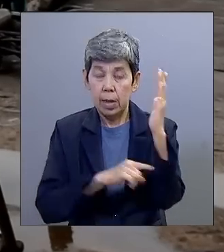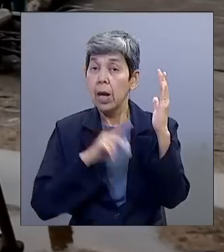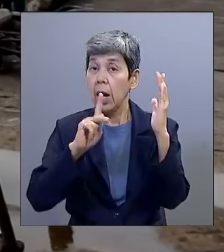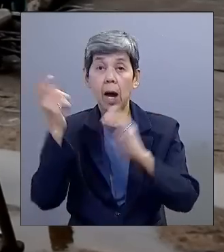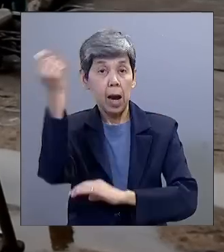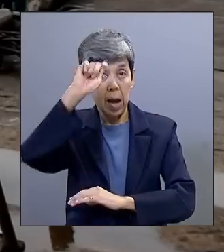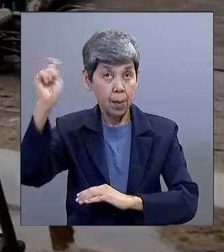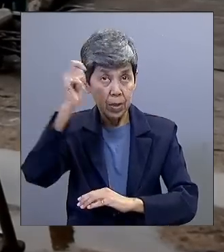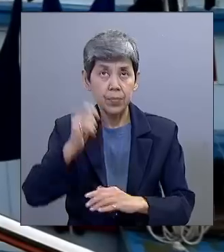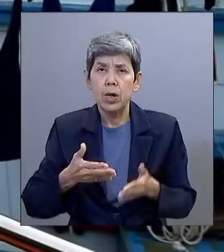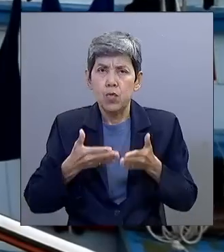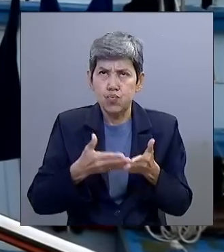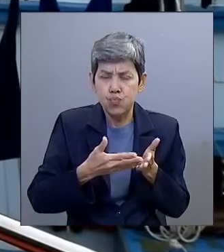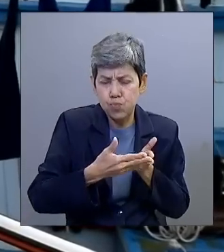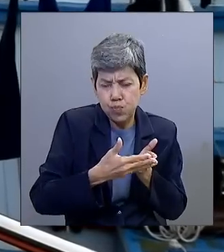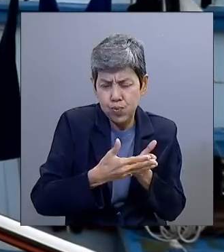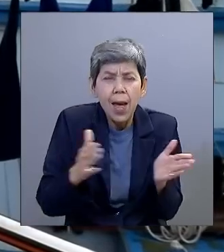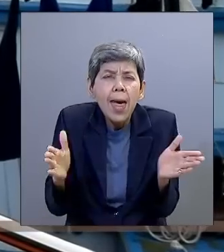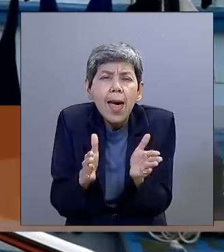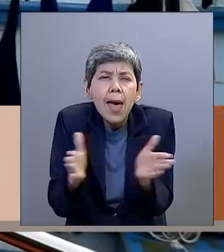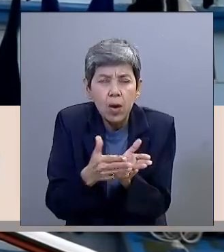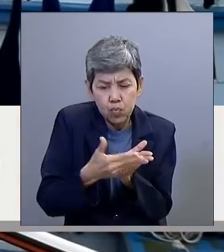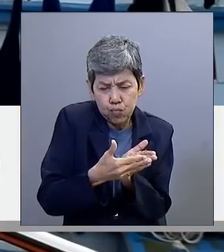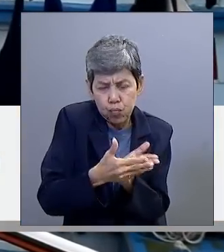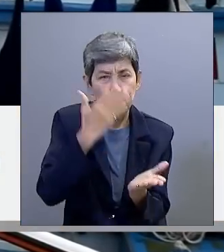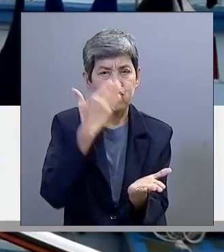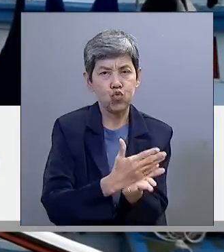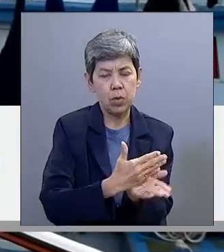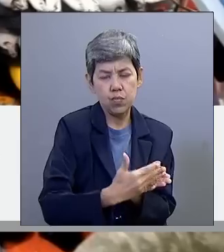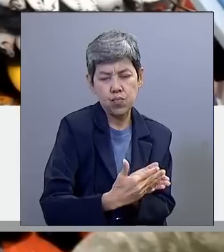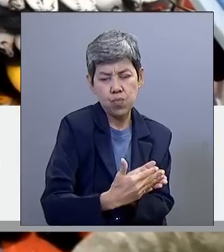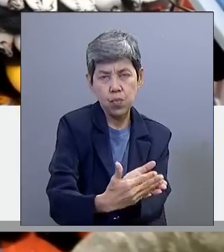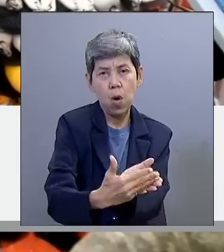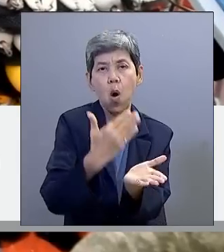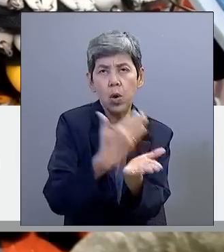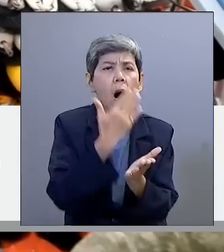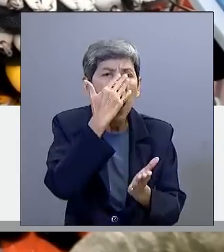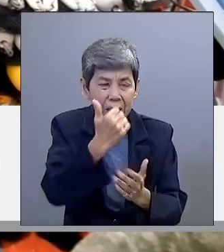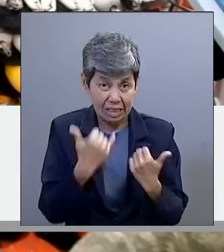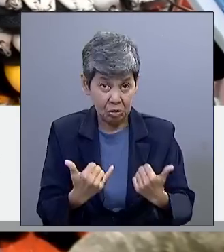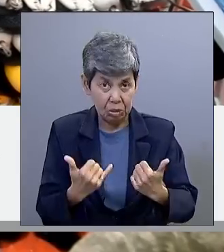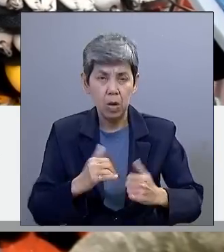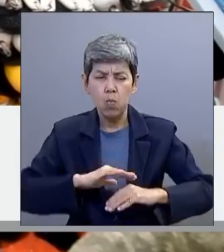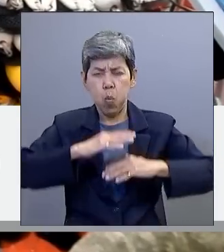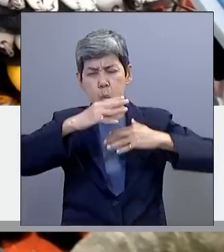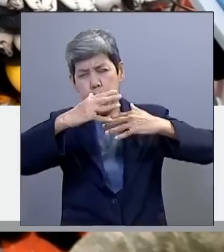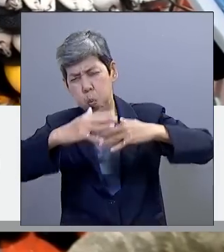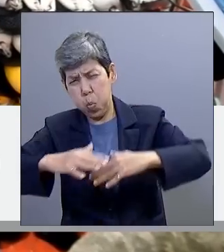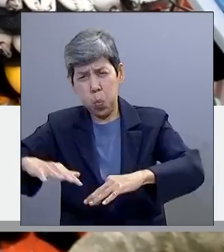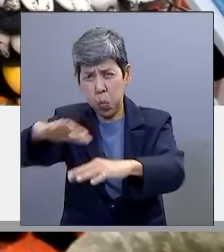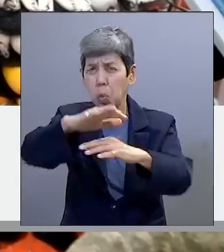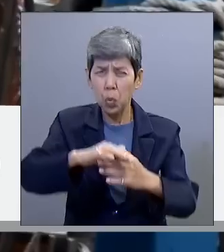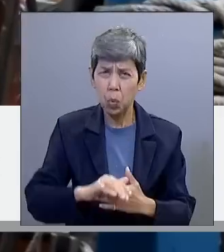ะเรือประมงพาณิชย์ขนาดเล็กหยุดออกเรือชั่วคราวค่ะเนื่องจากตอนนี้คลื่นลมแรงต่